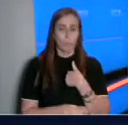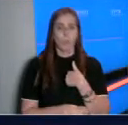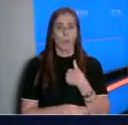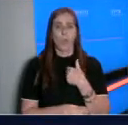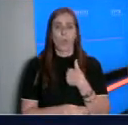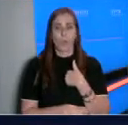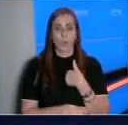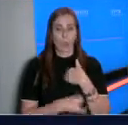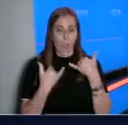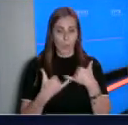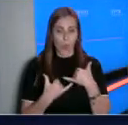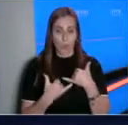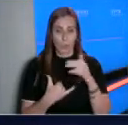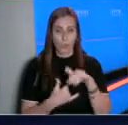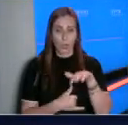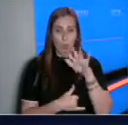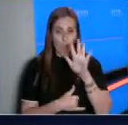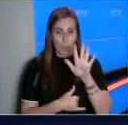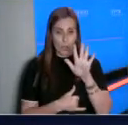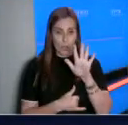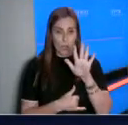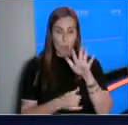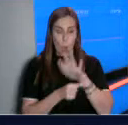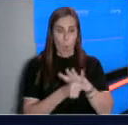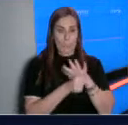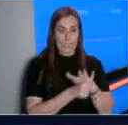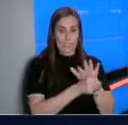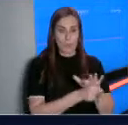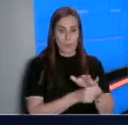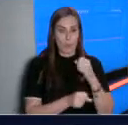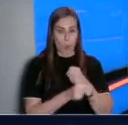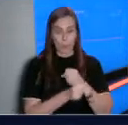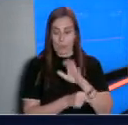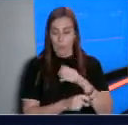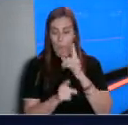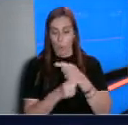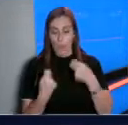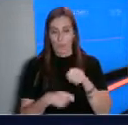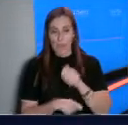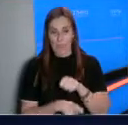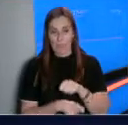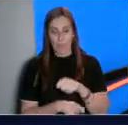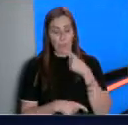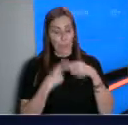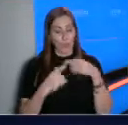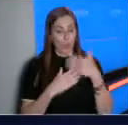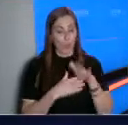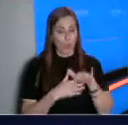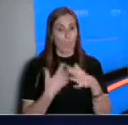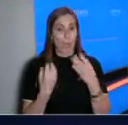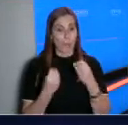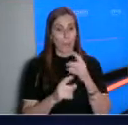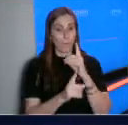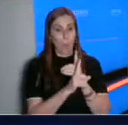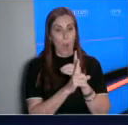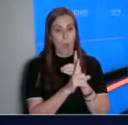אנחנו היום במיזם יש חמישה לוביסטים שבעצם עובדים גם מול חברי הכנסת, בשנה האחרונה גם הרבה מול